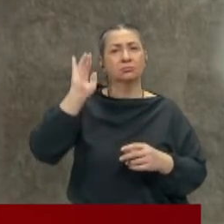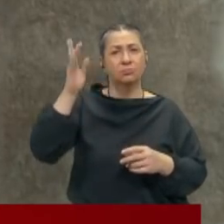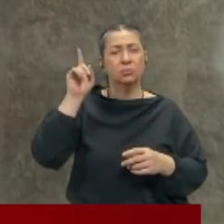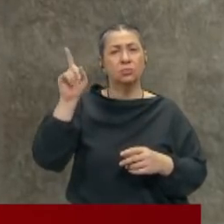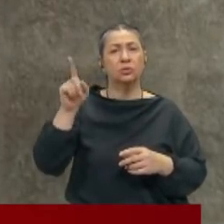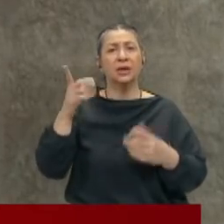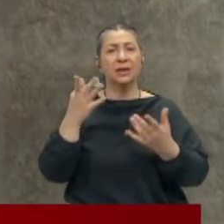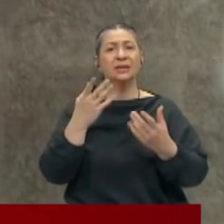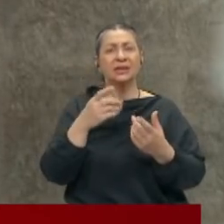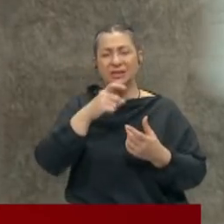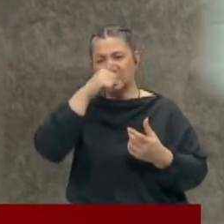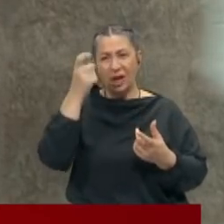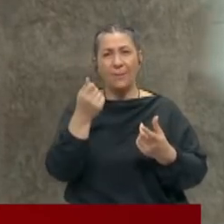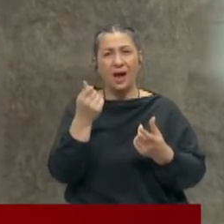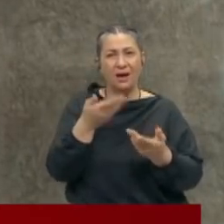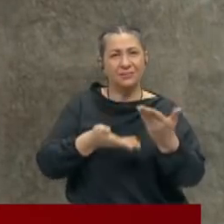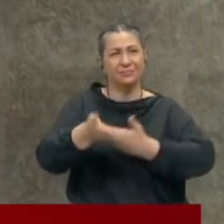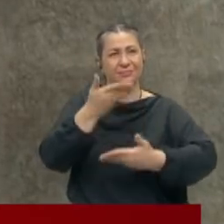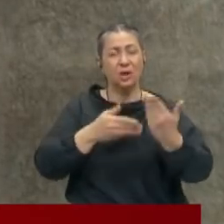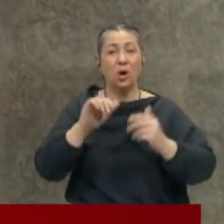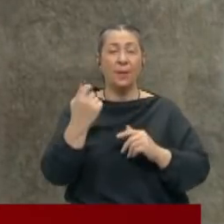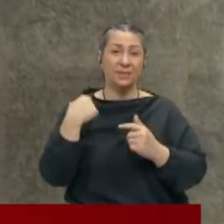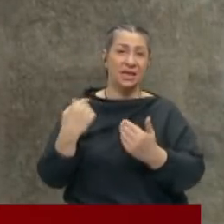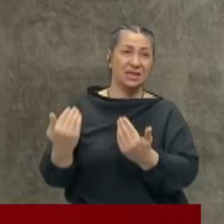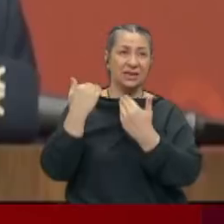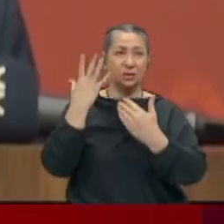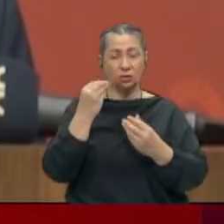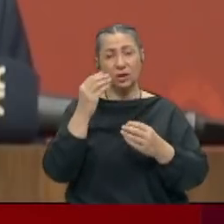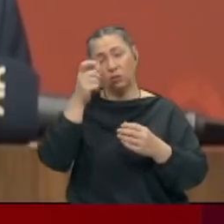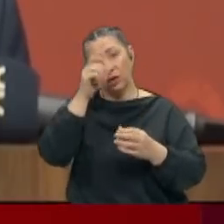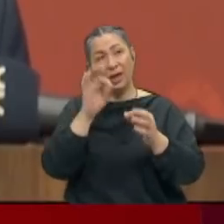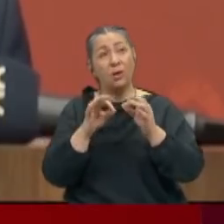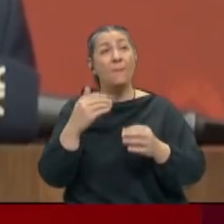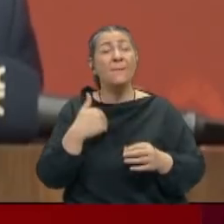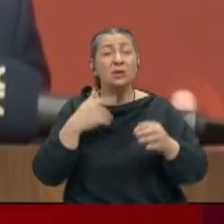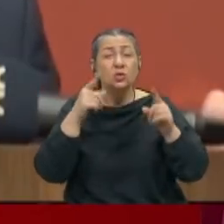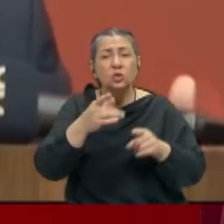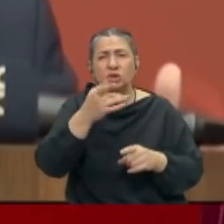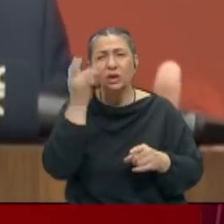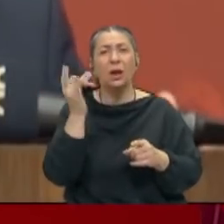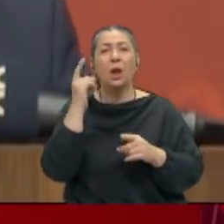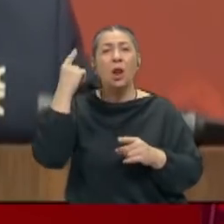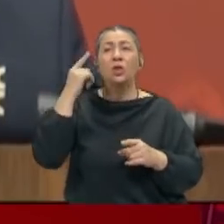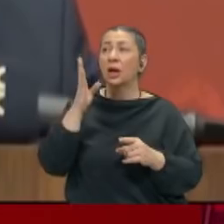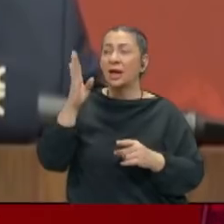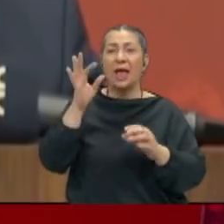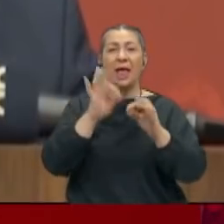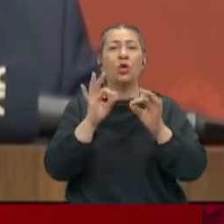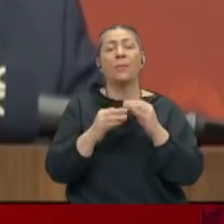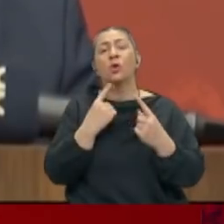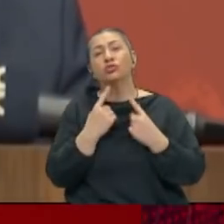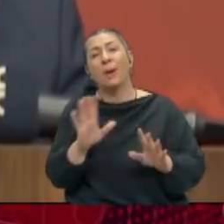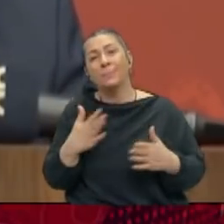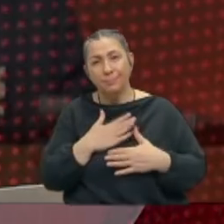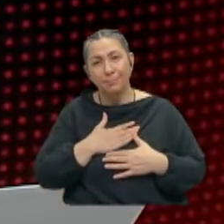bu da aslında sıcak para akışı için önemli bir destek olacak Türkiye ekonomisine. Ben olsam şu cehaletle Londra'ya gidip ekonomi konuşmam.